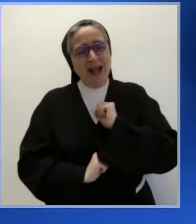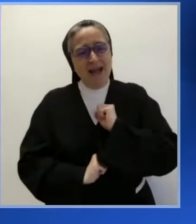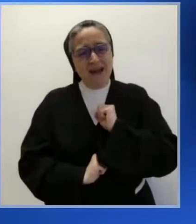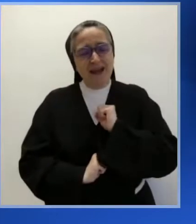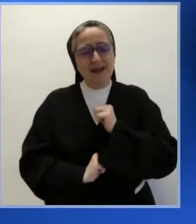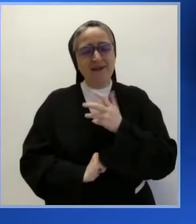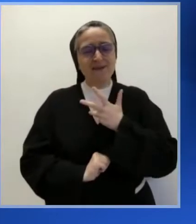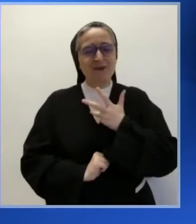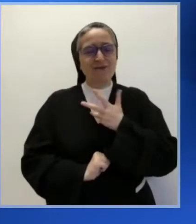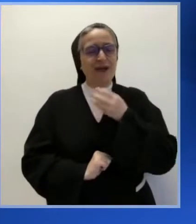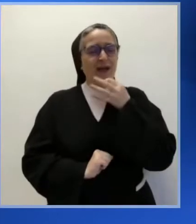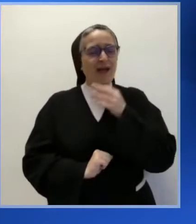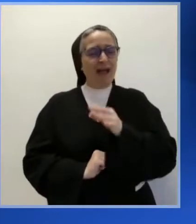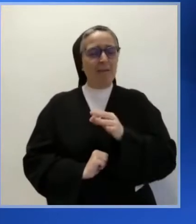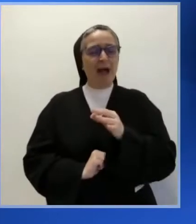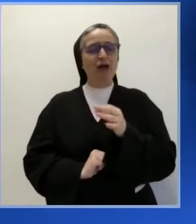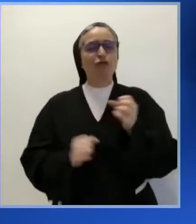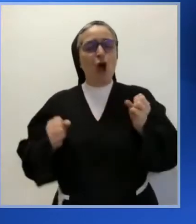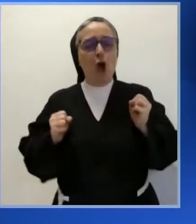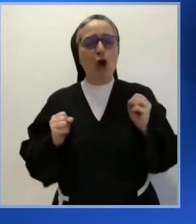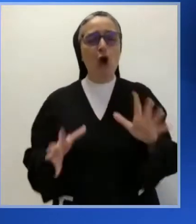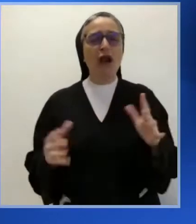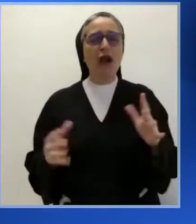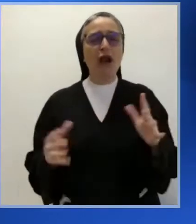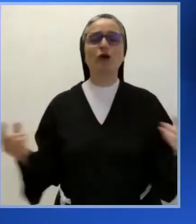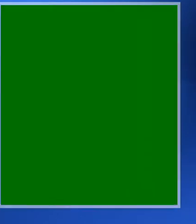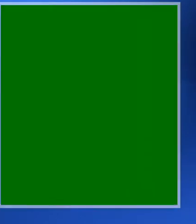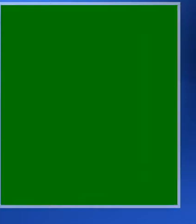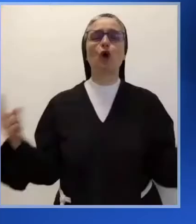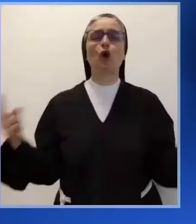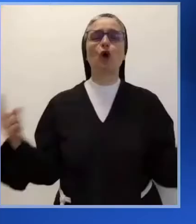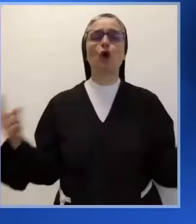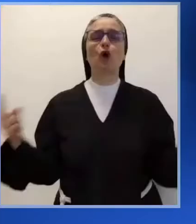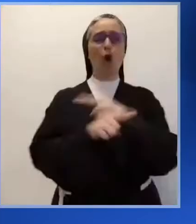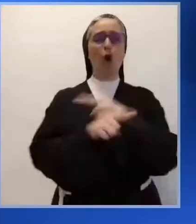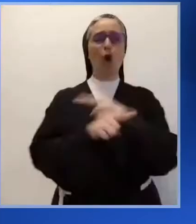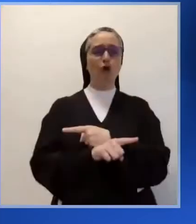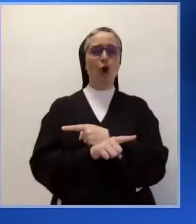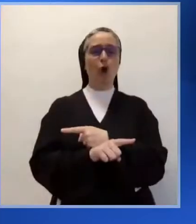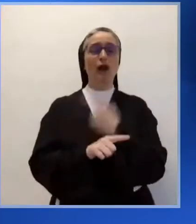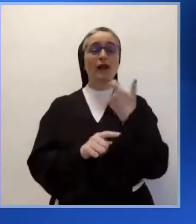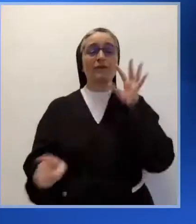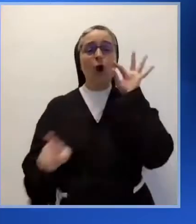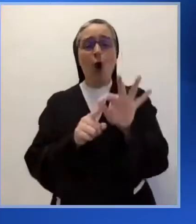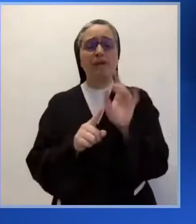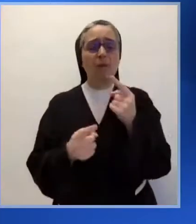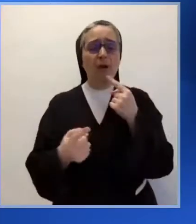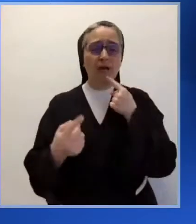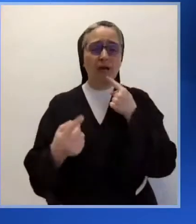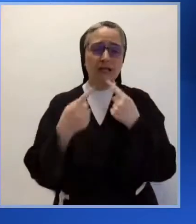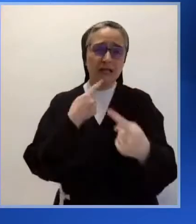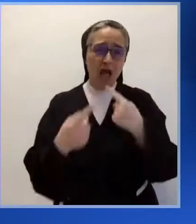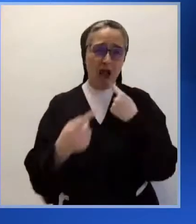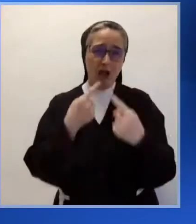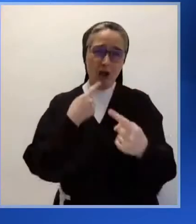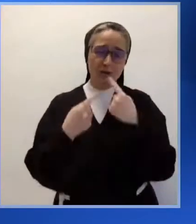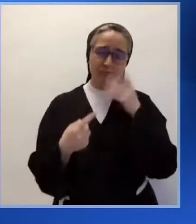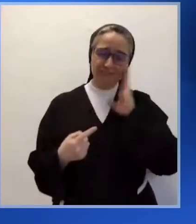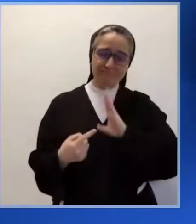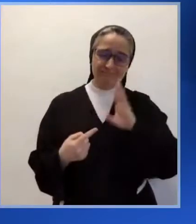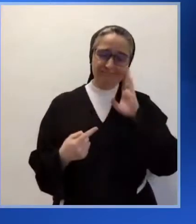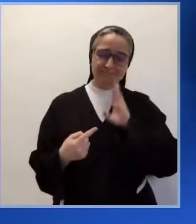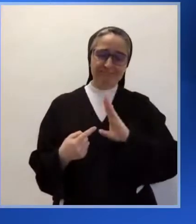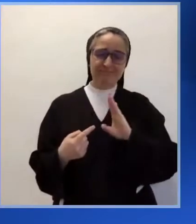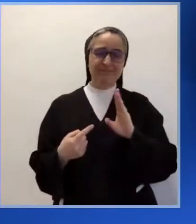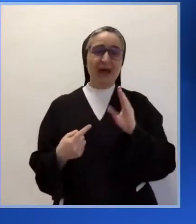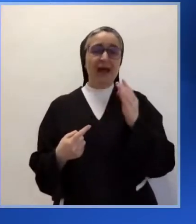anche controcorrente in favore dell'incontro e del dialogo e non permettere che